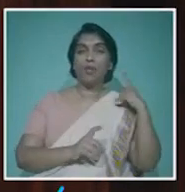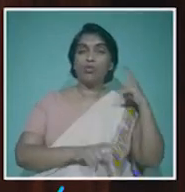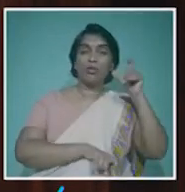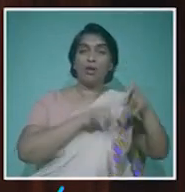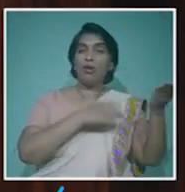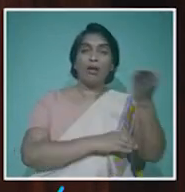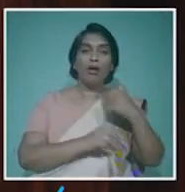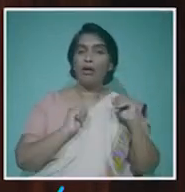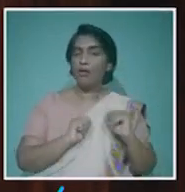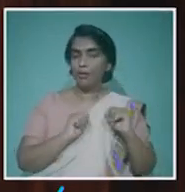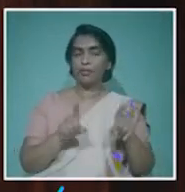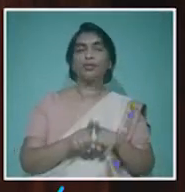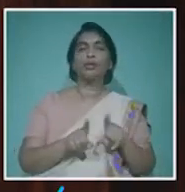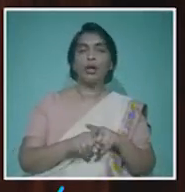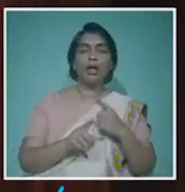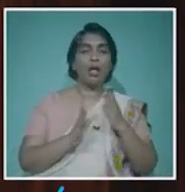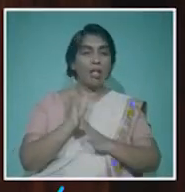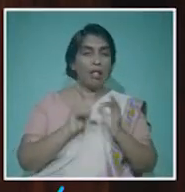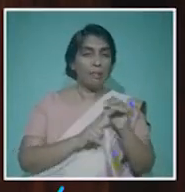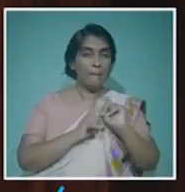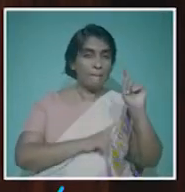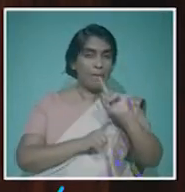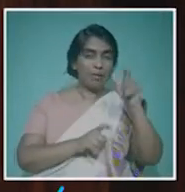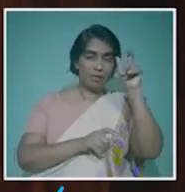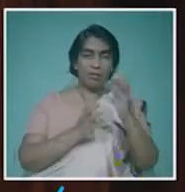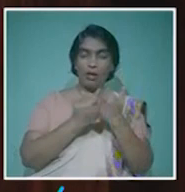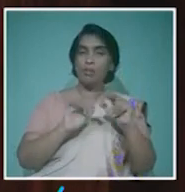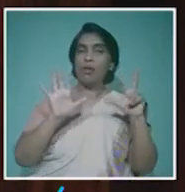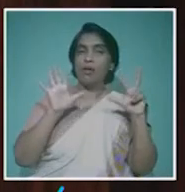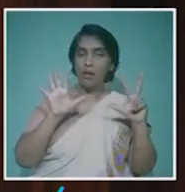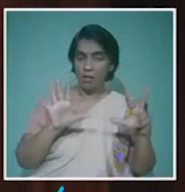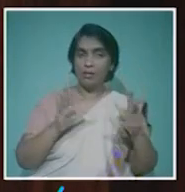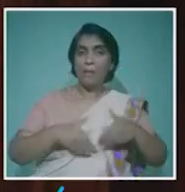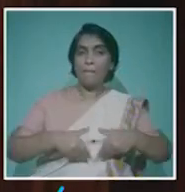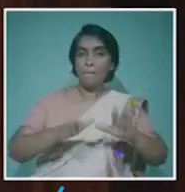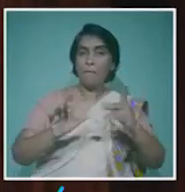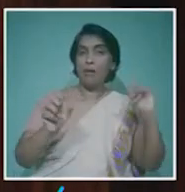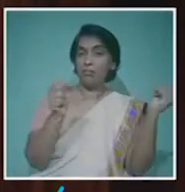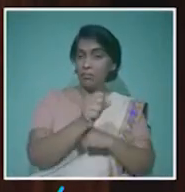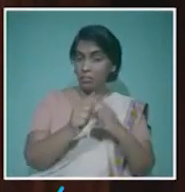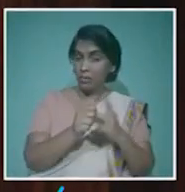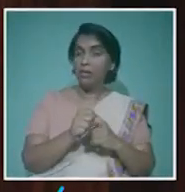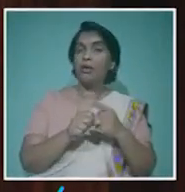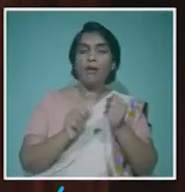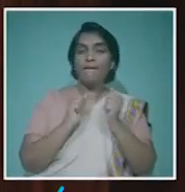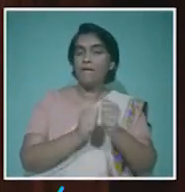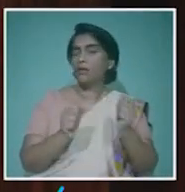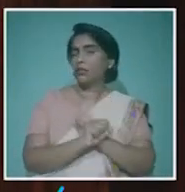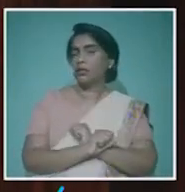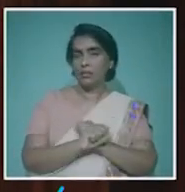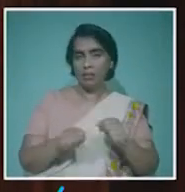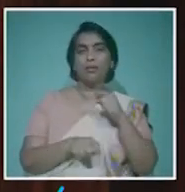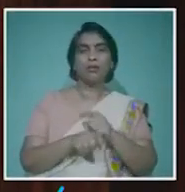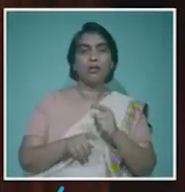ආරක්ෂක හමුදා මුනාද කළේ. ඒ වගේම තමයි අතුකොල්ල මන්ත්‍රීතුමා ඇතුළු 8 දෙනෙක් මහපාරේ ඝාතනය කරනකොටත් මොනවත් කළේ නැහැ. ඒ